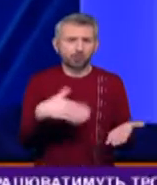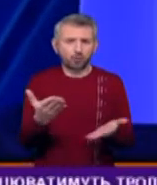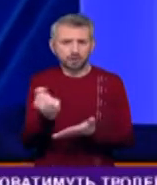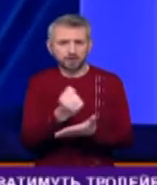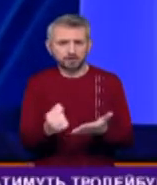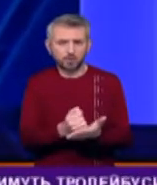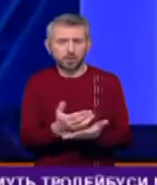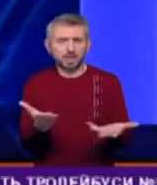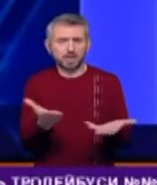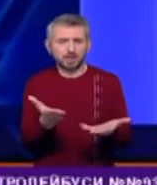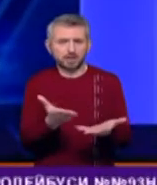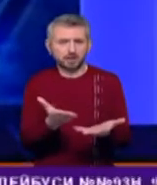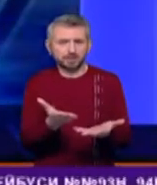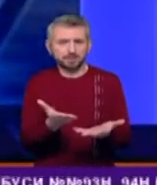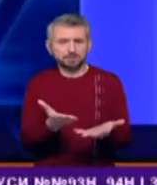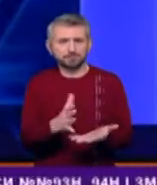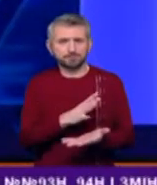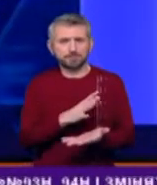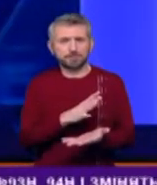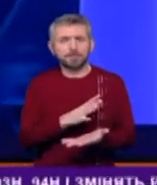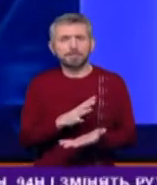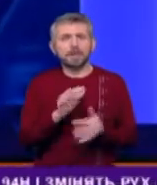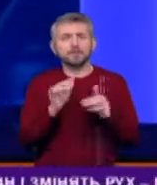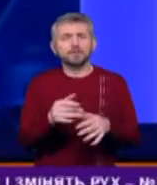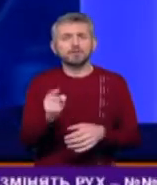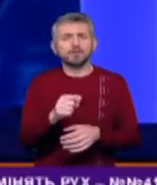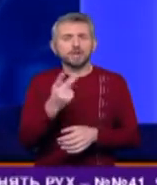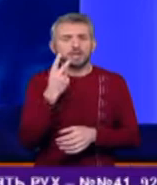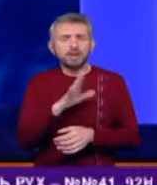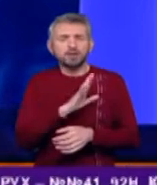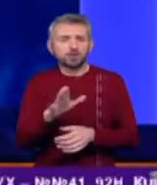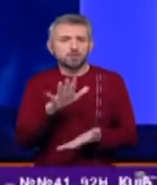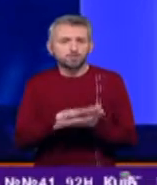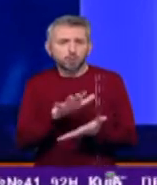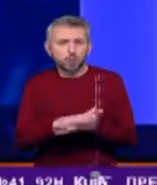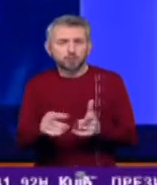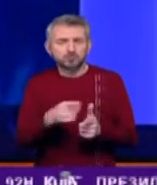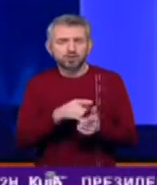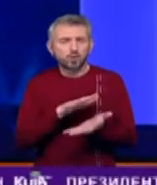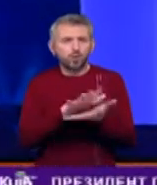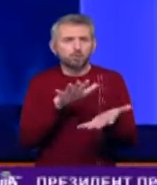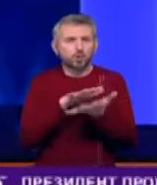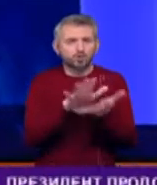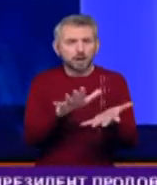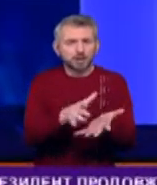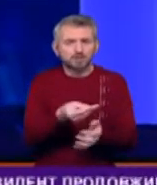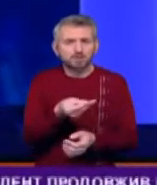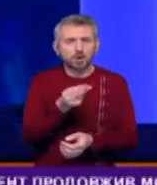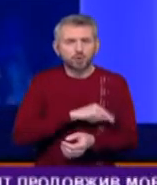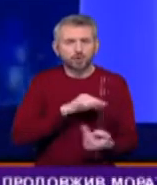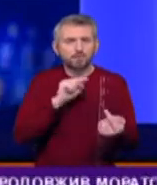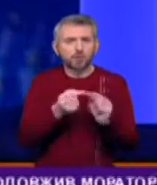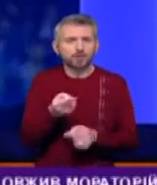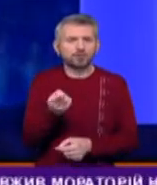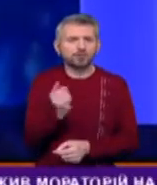меч, яким рубали в один інший бік. Річ у тім, що не завжди бруд чи компромат, він спрацьовує проти